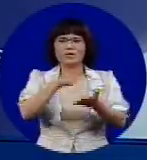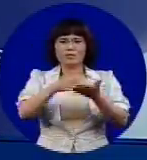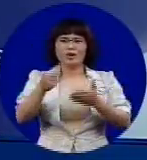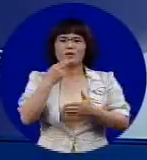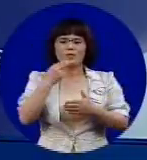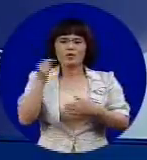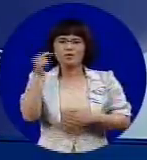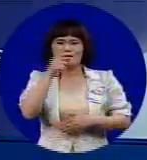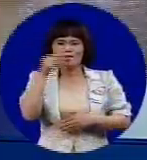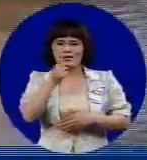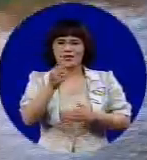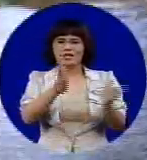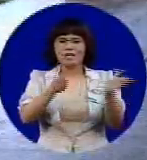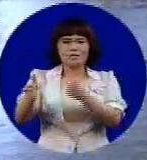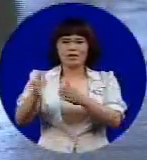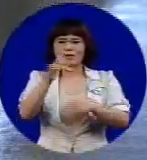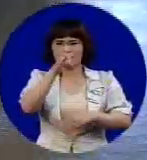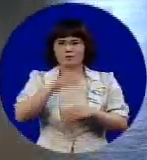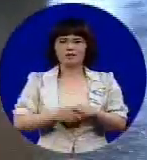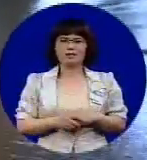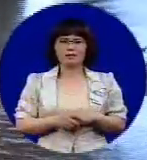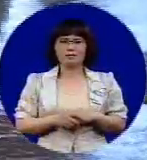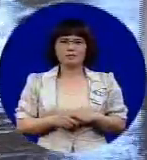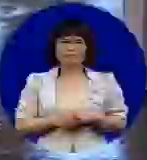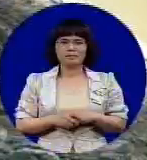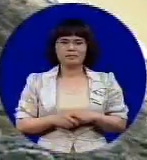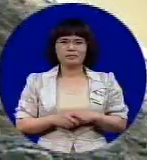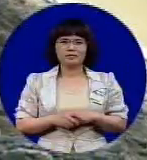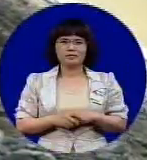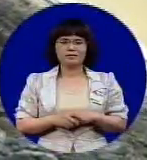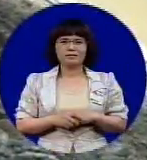인한 피해가 없도록 철저하게 대비하고 있습니다.